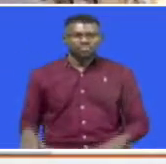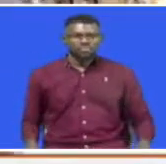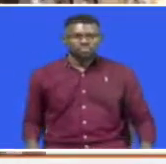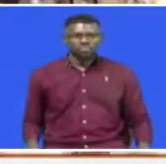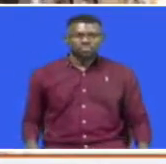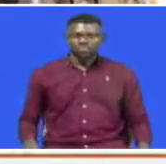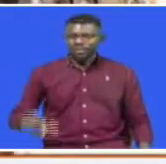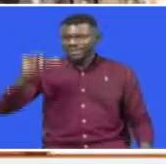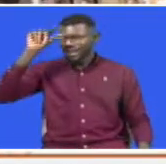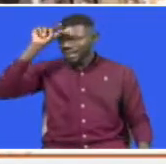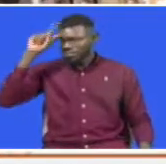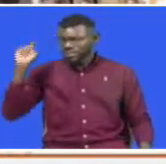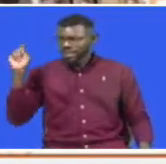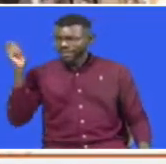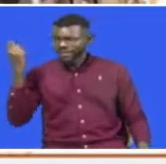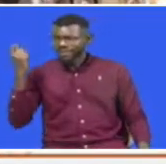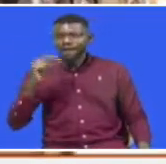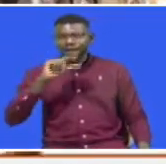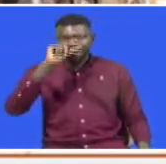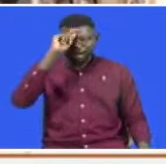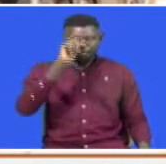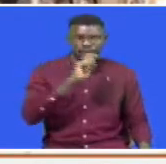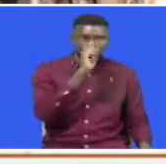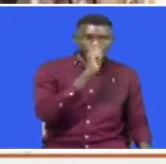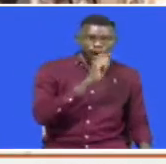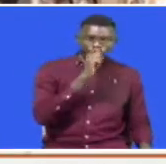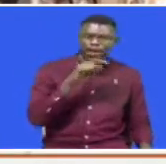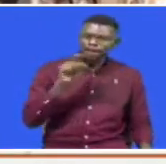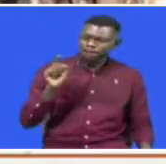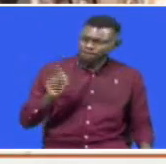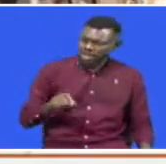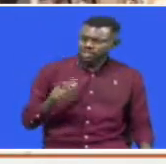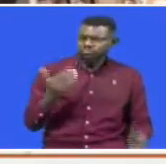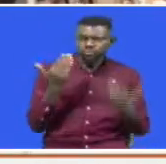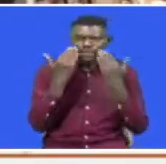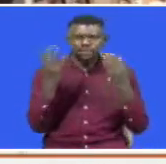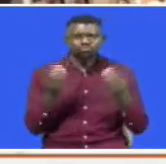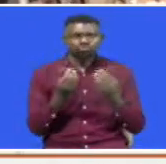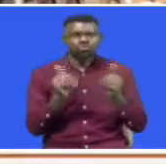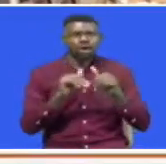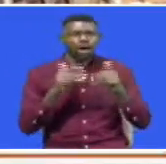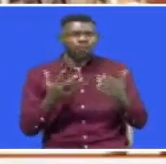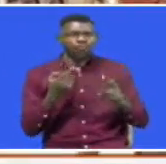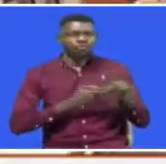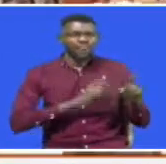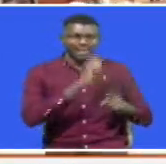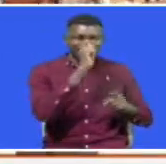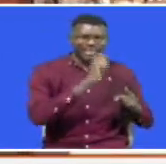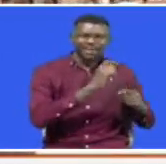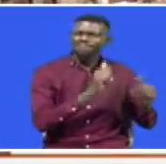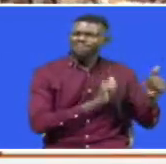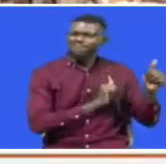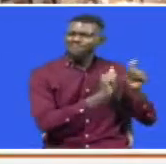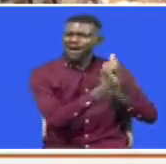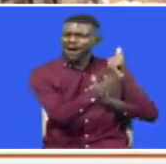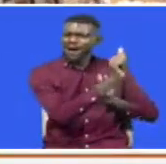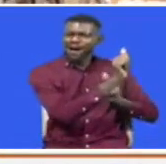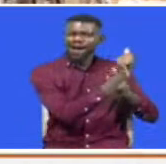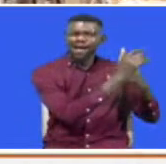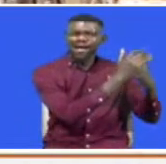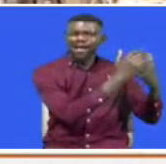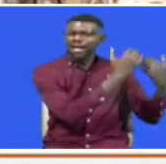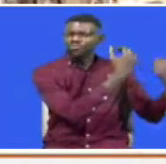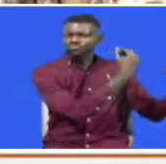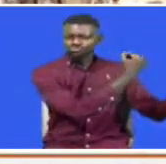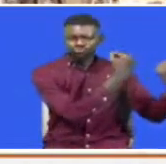pande mbili zingekaa ziangalie hili swala, wanaliwekaje sawa, ili mtu akitoka Tanzania ametoka vijiji mbali huko Songea,